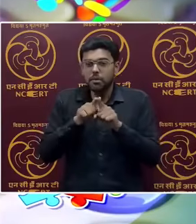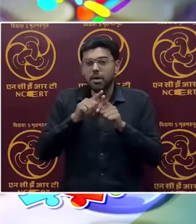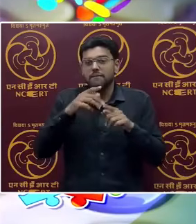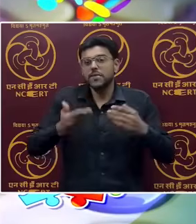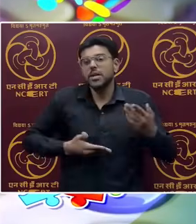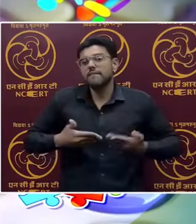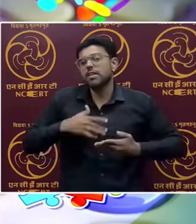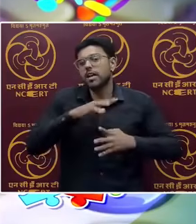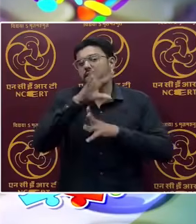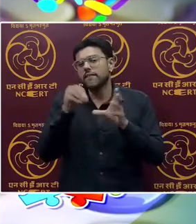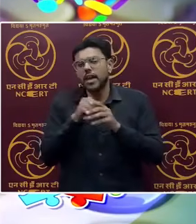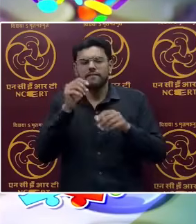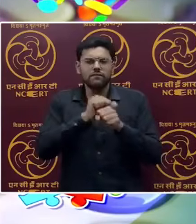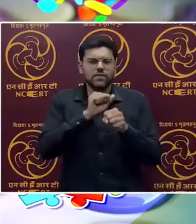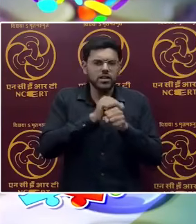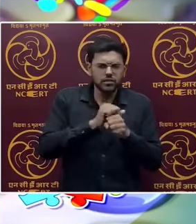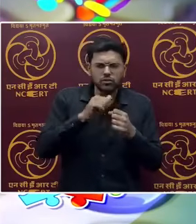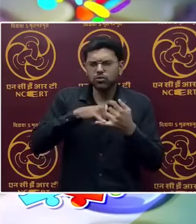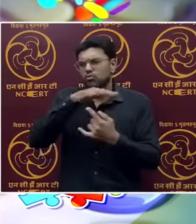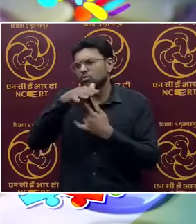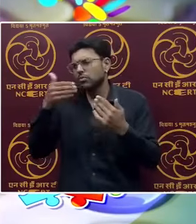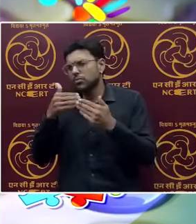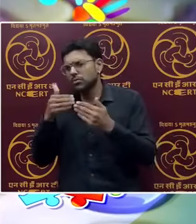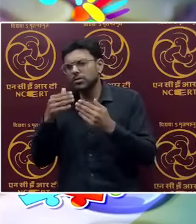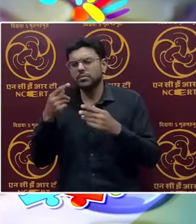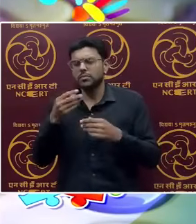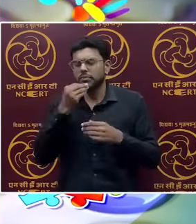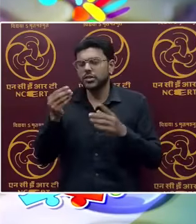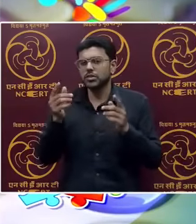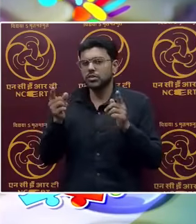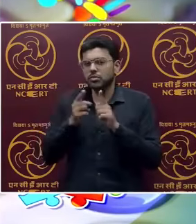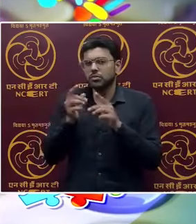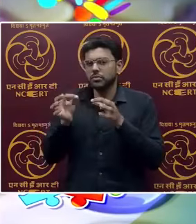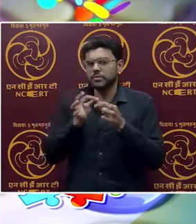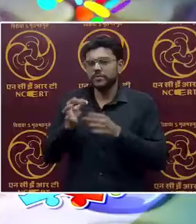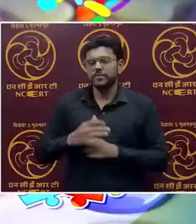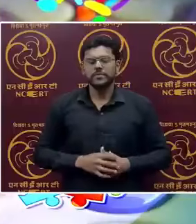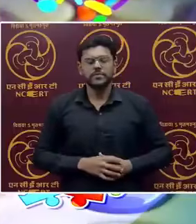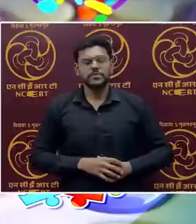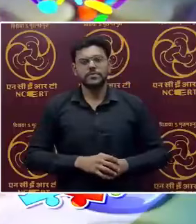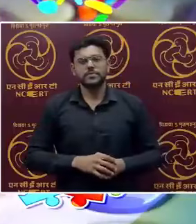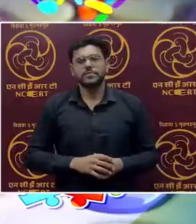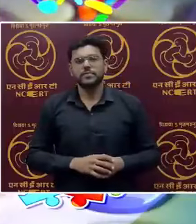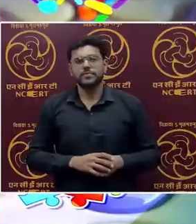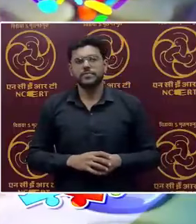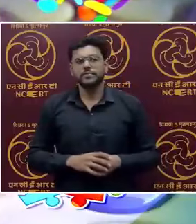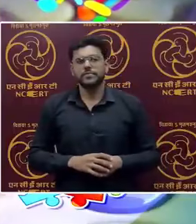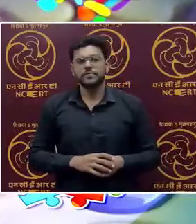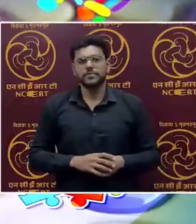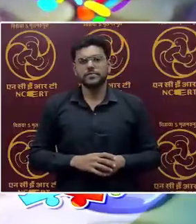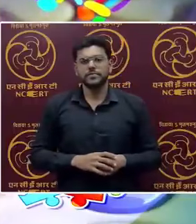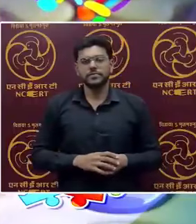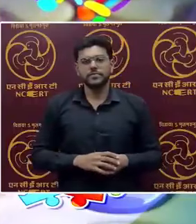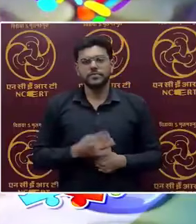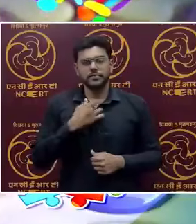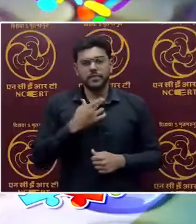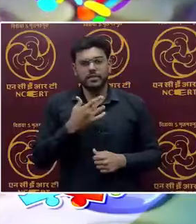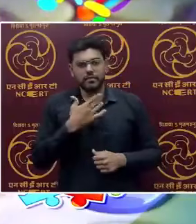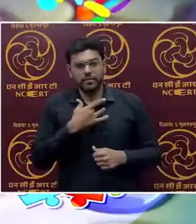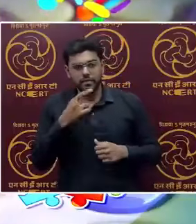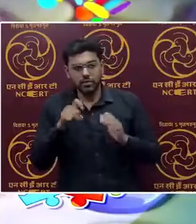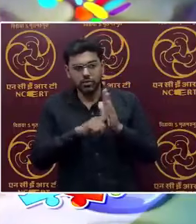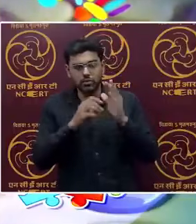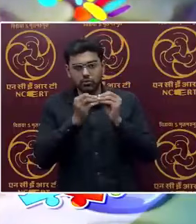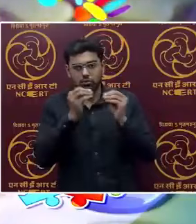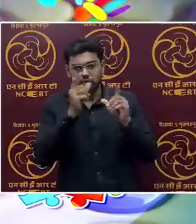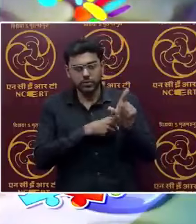इम्पैक्ट होता है, चाहे वो आपका वर्क प्लेस पे हो, सोशल सेटिंग्स में हो. मैम, इसके बारे में प्लीज़ थोड़ा सा बताएं. I think Mrs. Ruby Singh will take